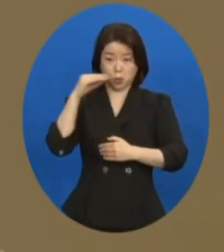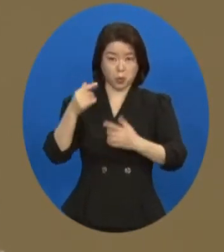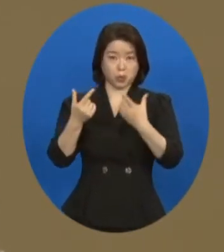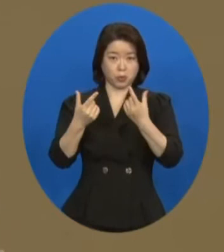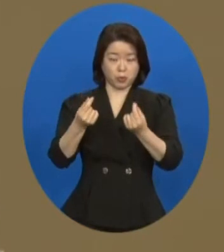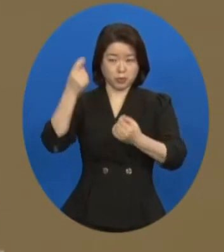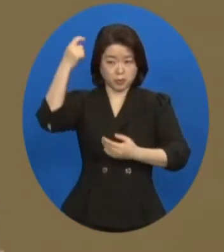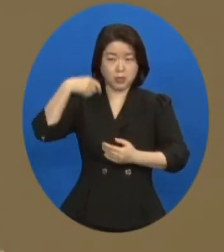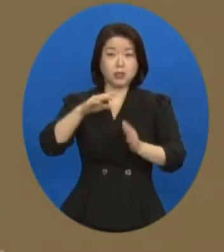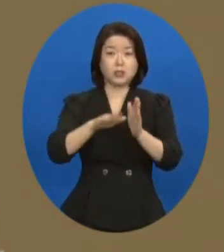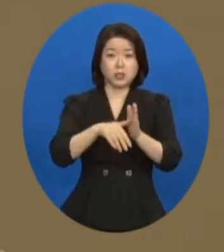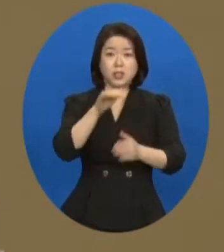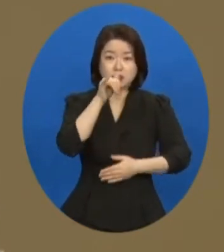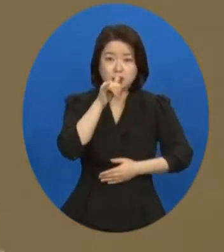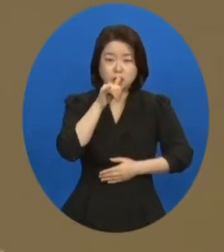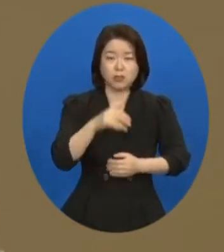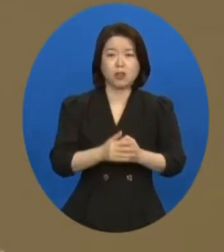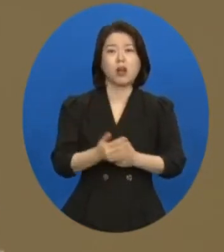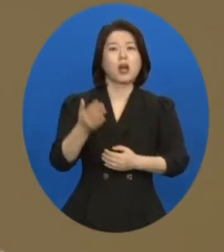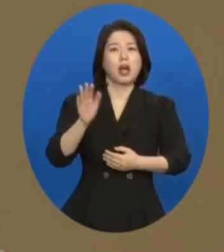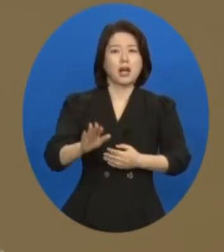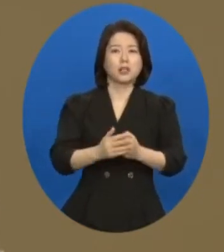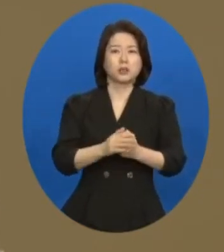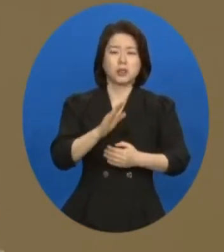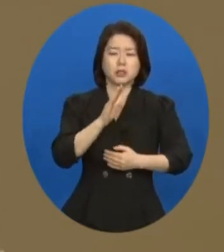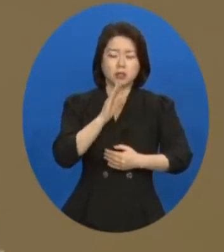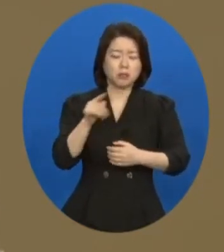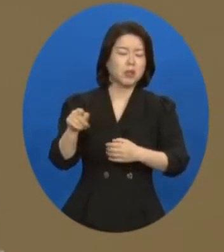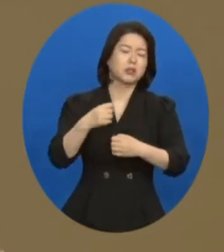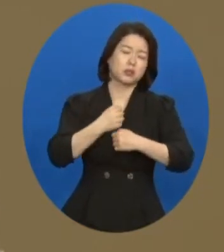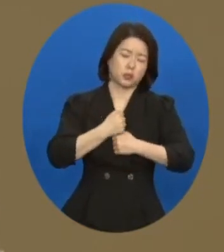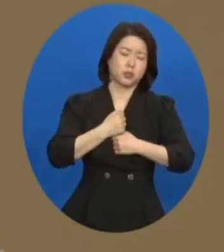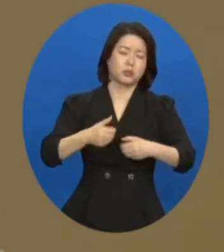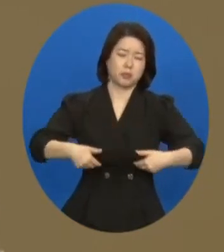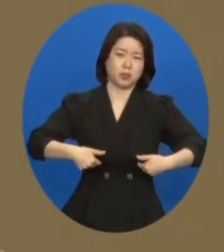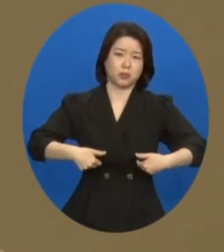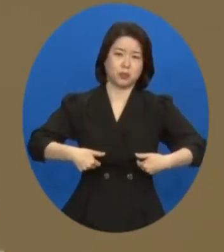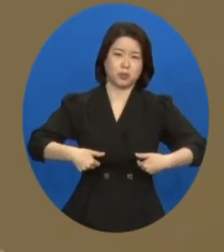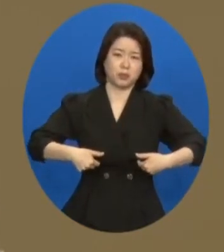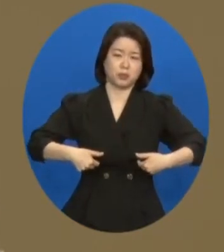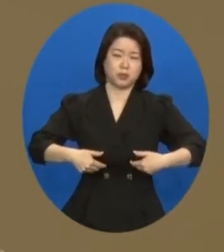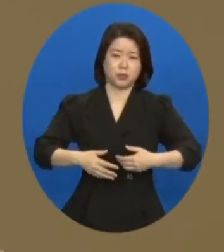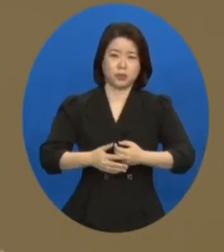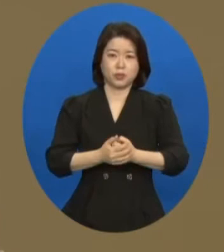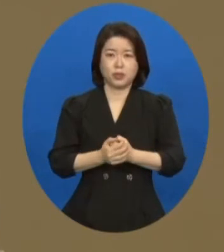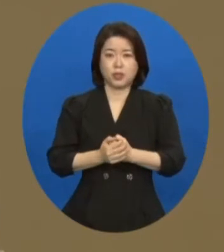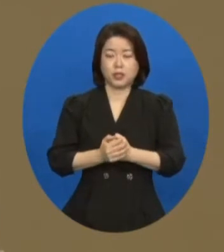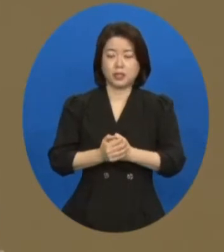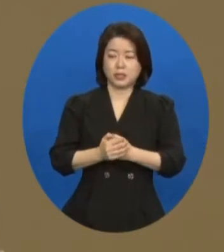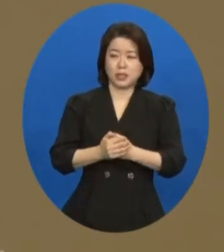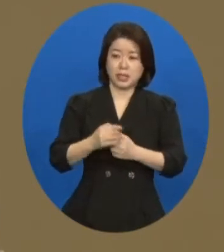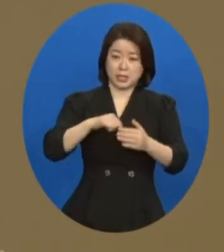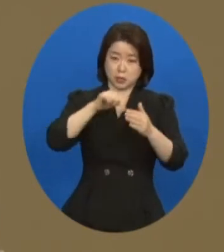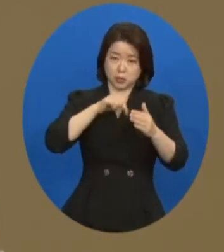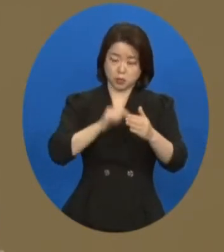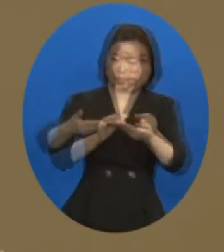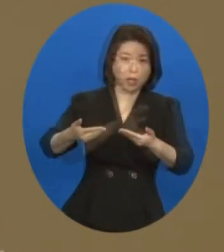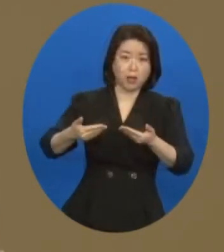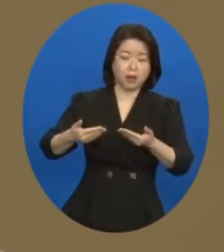있습니다 그러나 정말 조심해야 할 것 사랑이 있느냐는